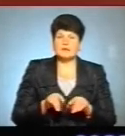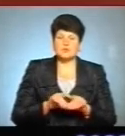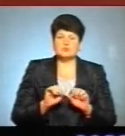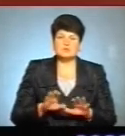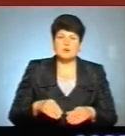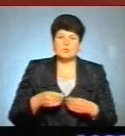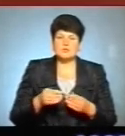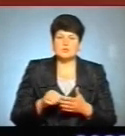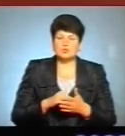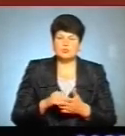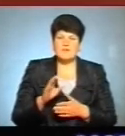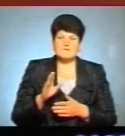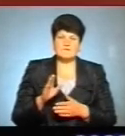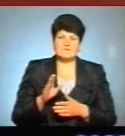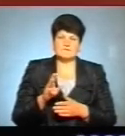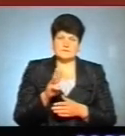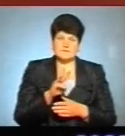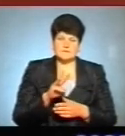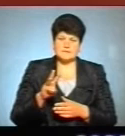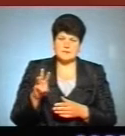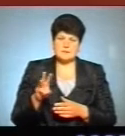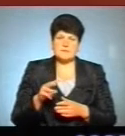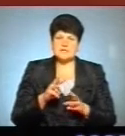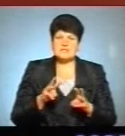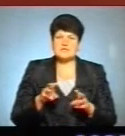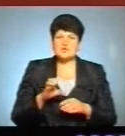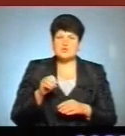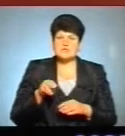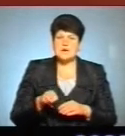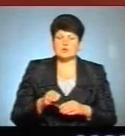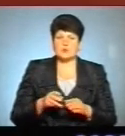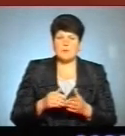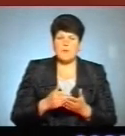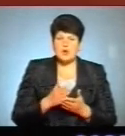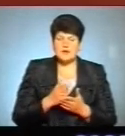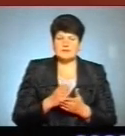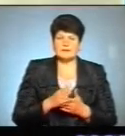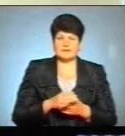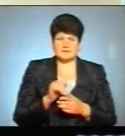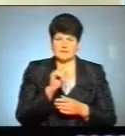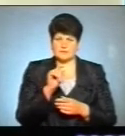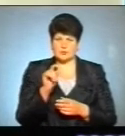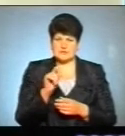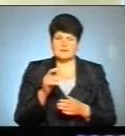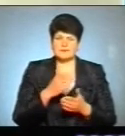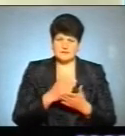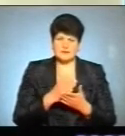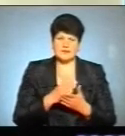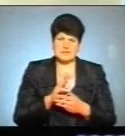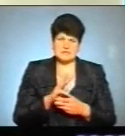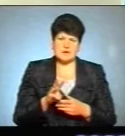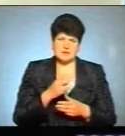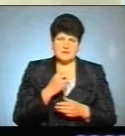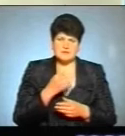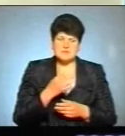документи через веб-ресурс Міністерства соціальної політики. Відповідні посилання є на тих же сайтах, що я сказав.